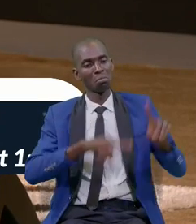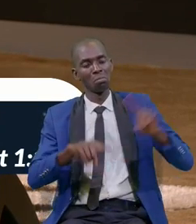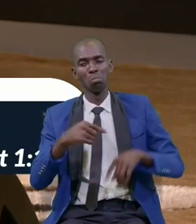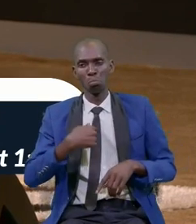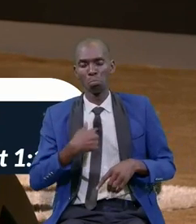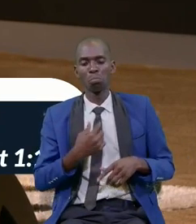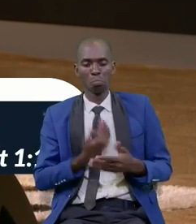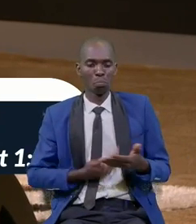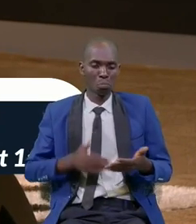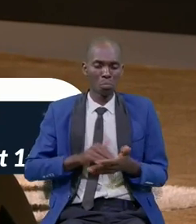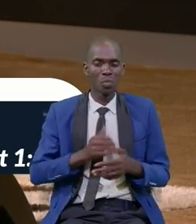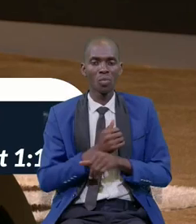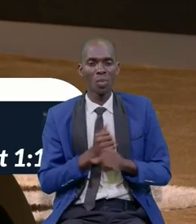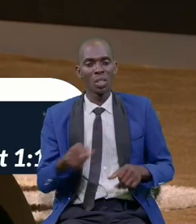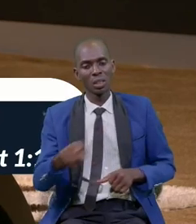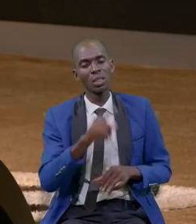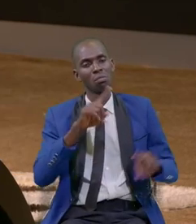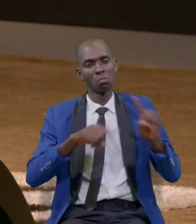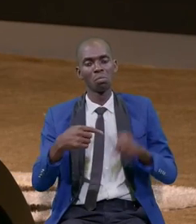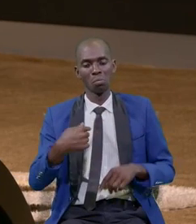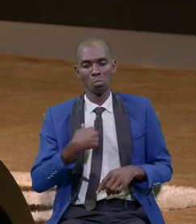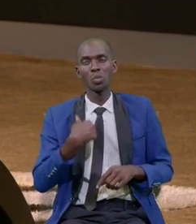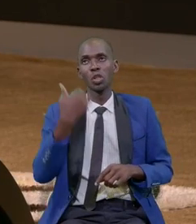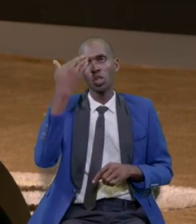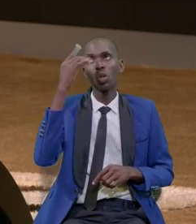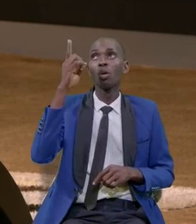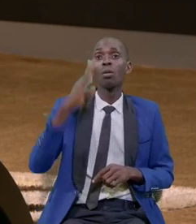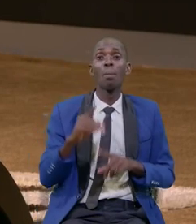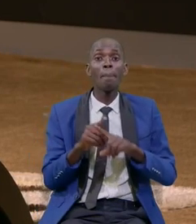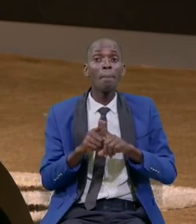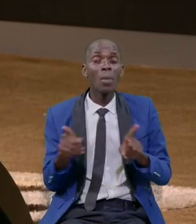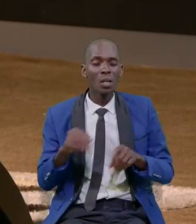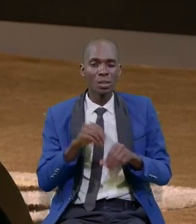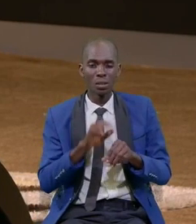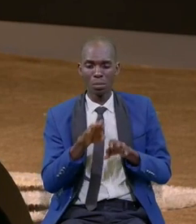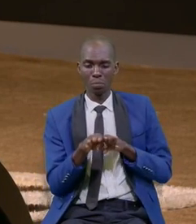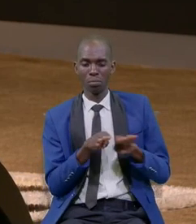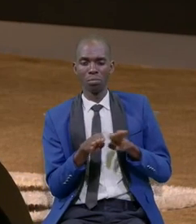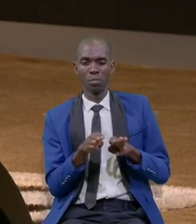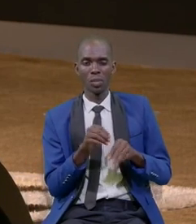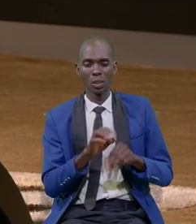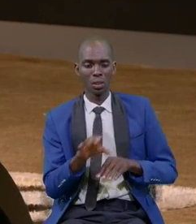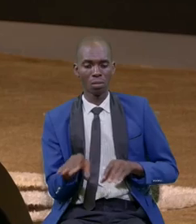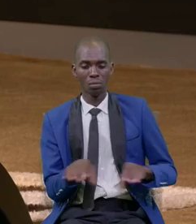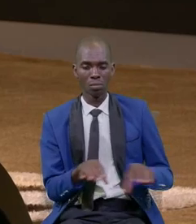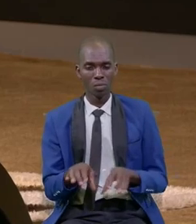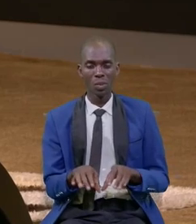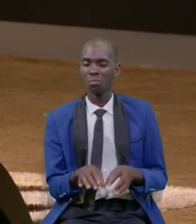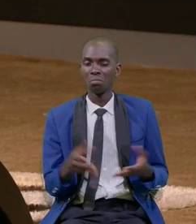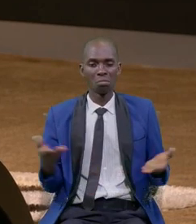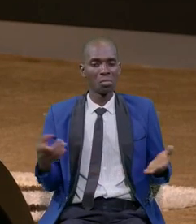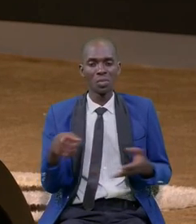nouveau. Ils font profession de connaître Dieu. Mais ils le renient par leurs œuvres.